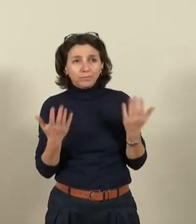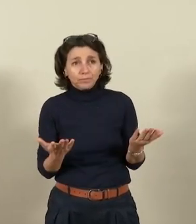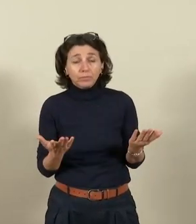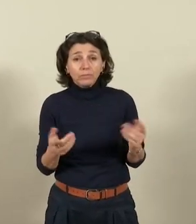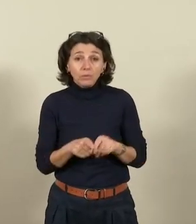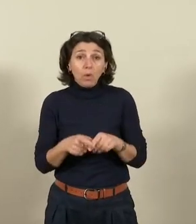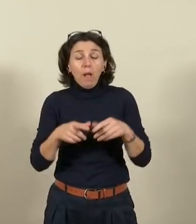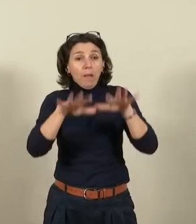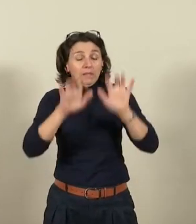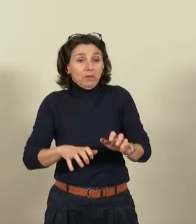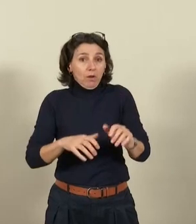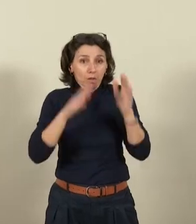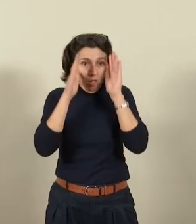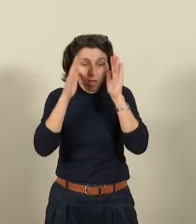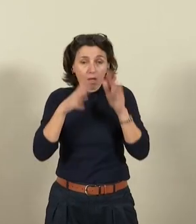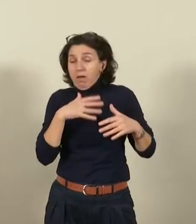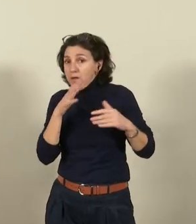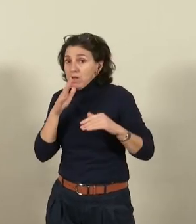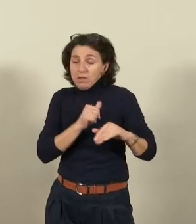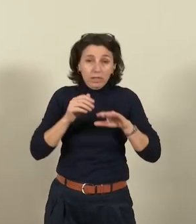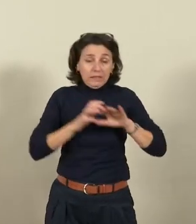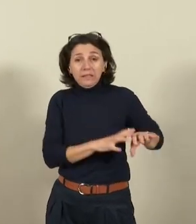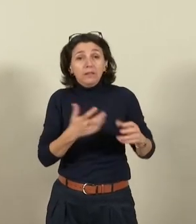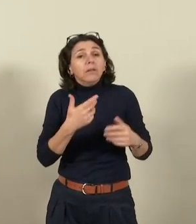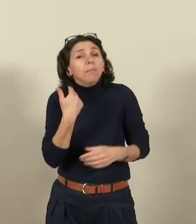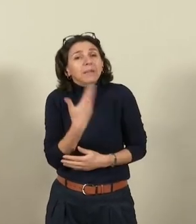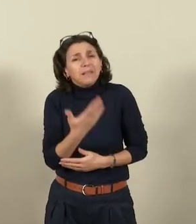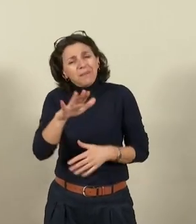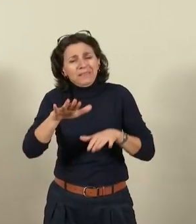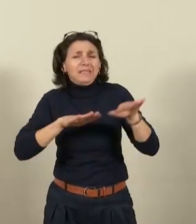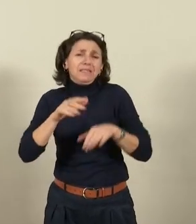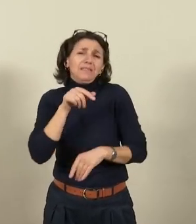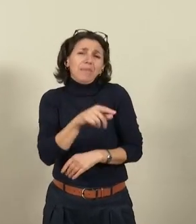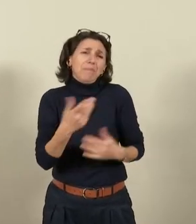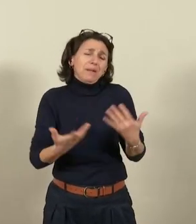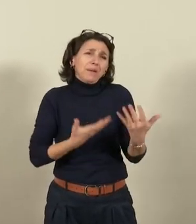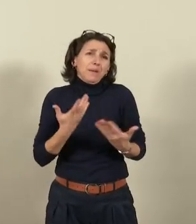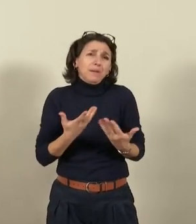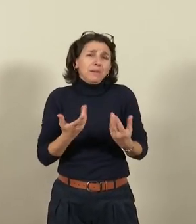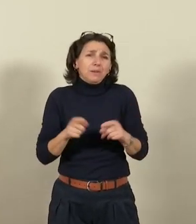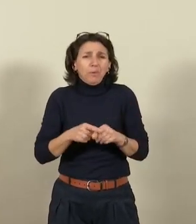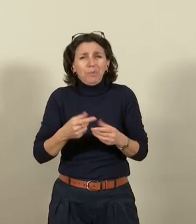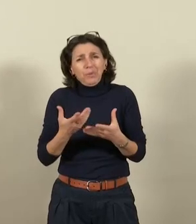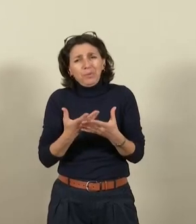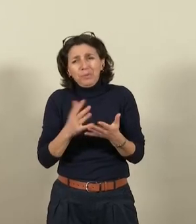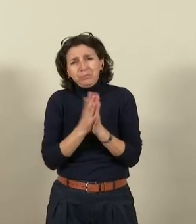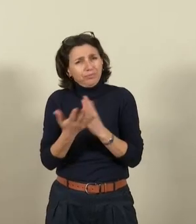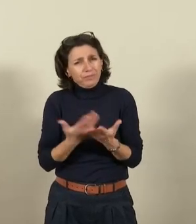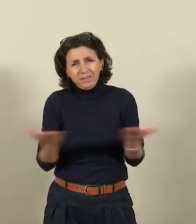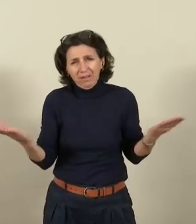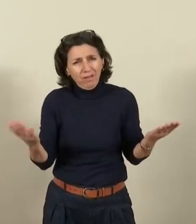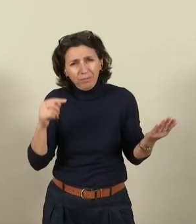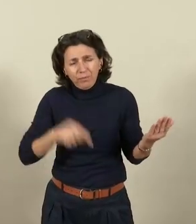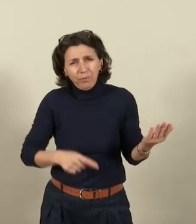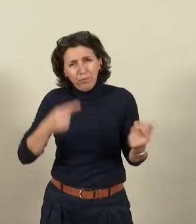administrative tout votre système aurait mérité d'être grandement simplifié pour être plus facilement accessible